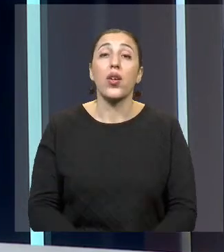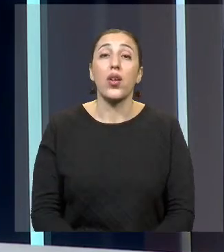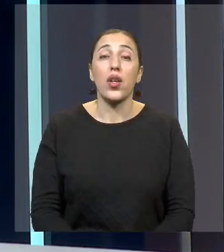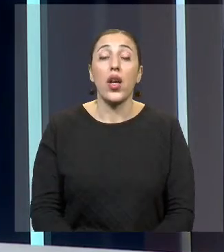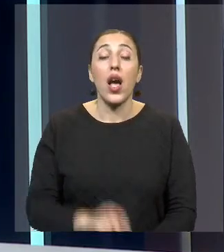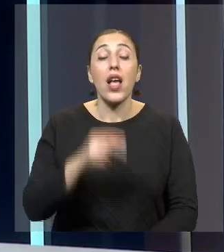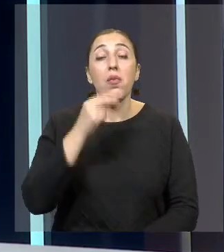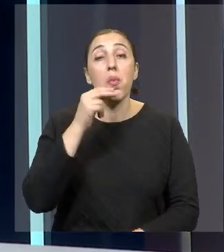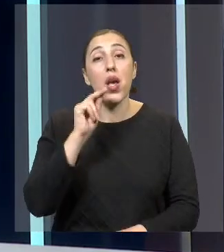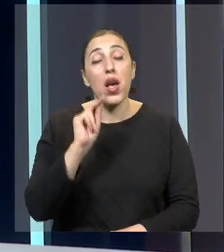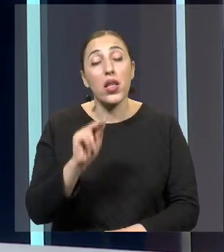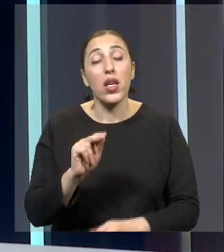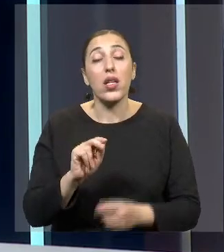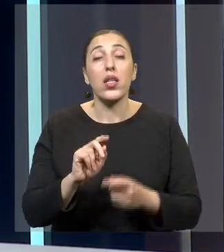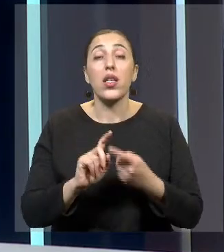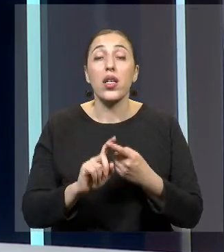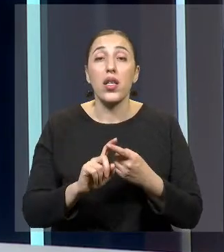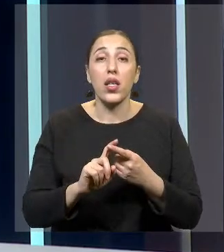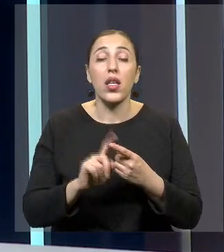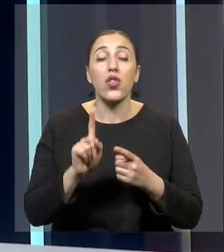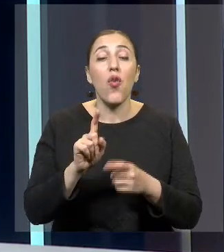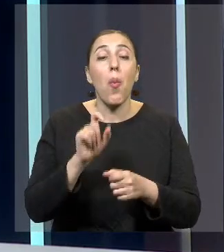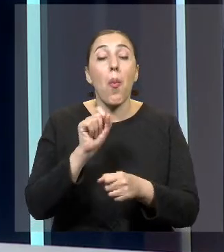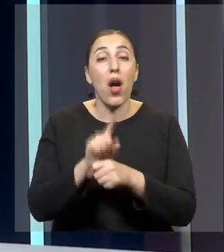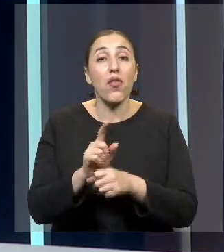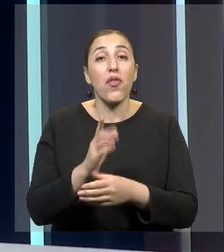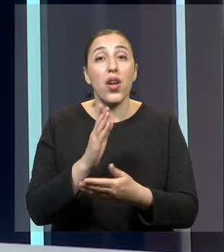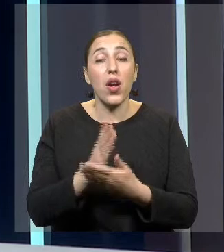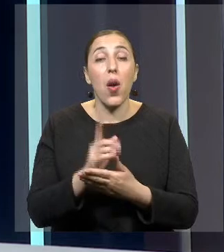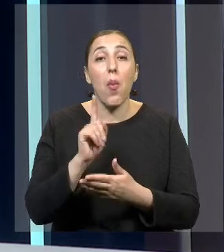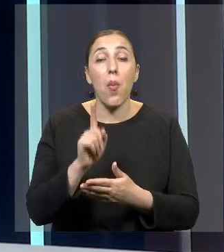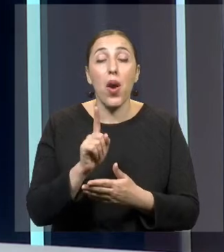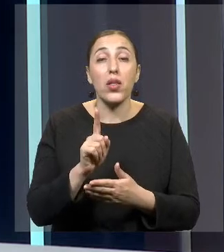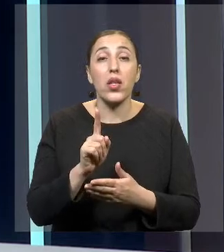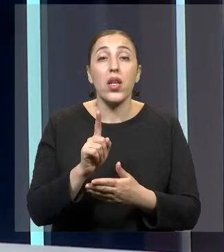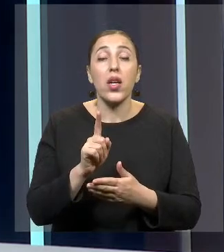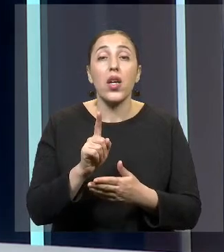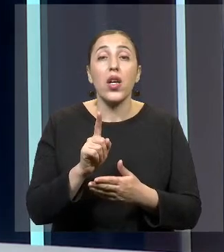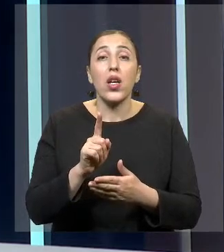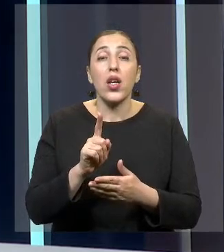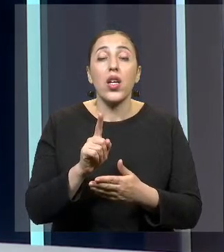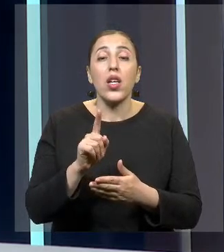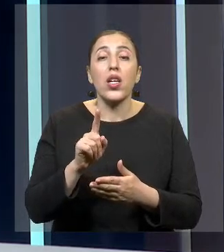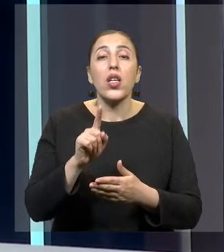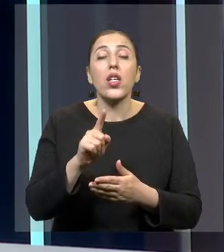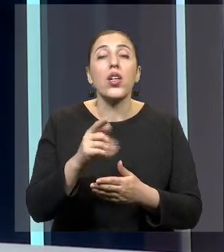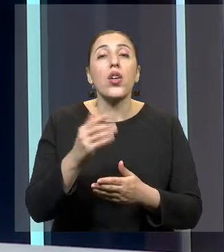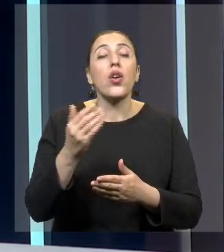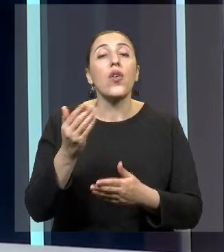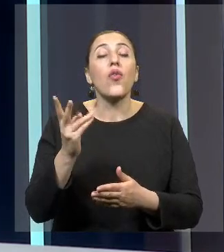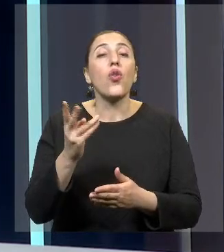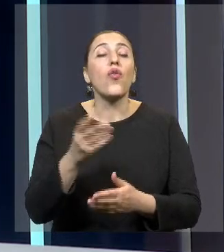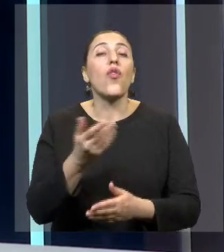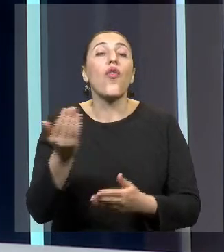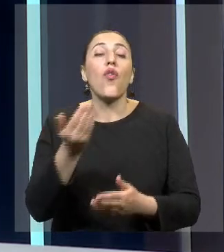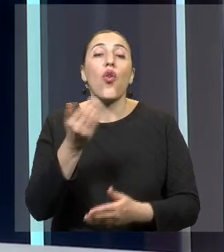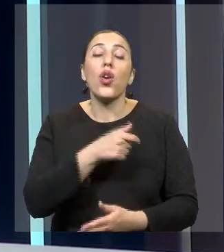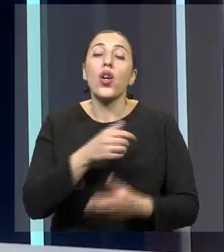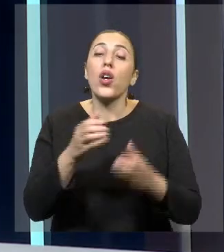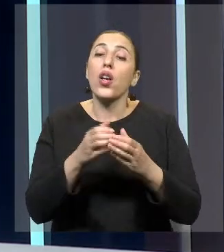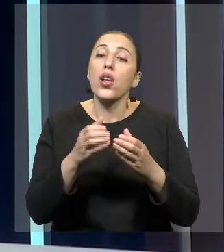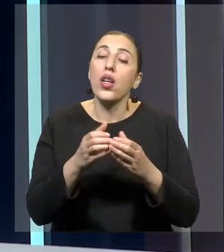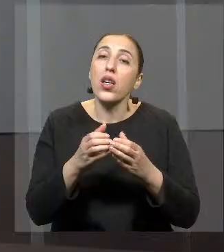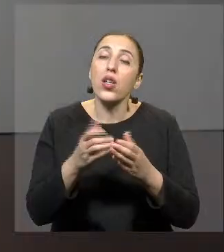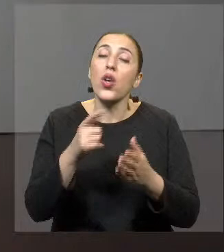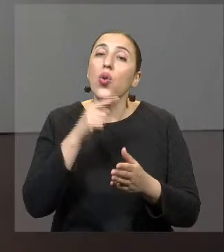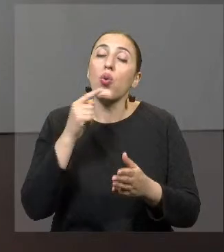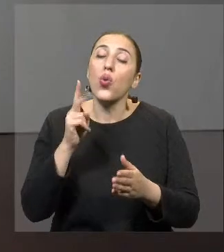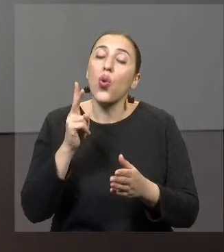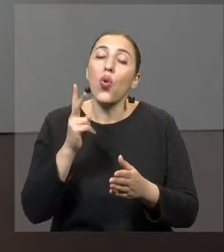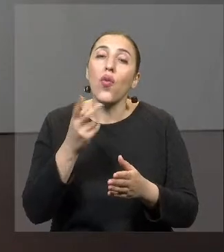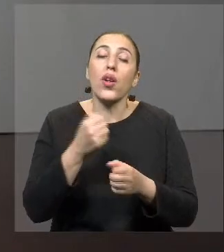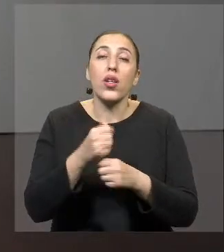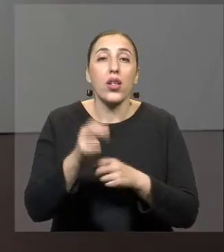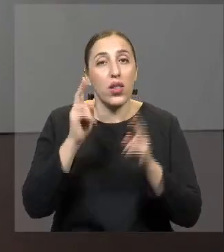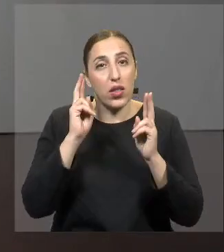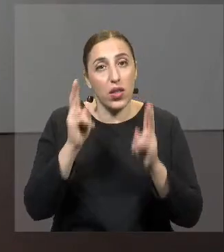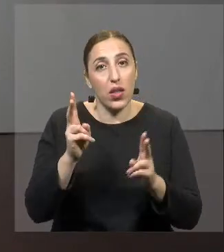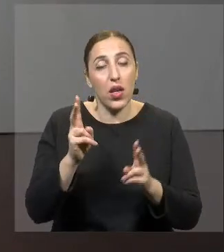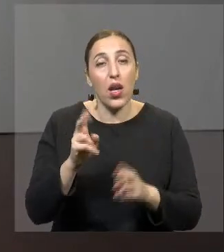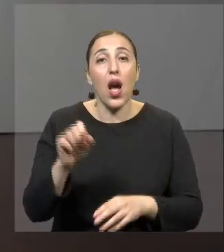Պաշնյանի